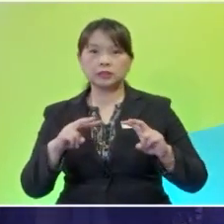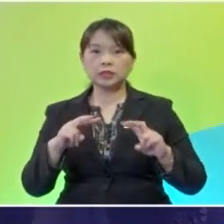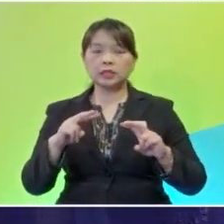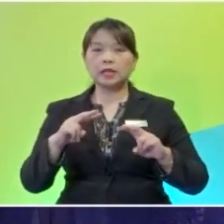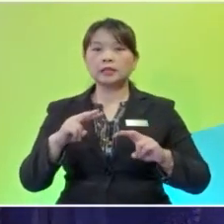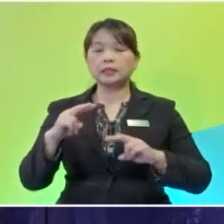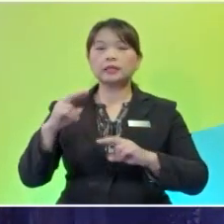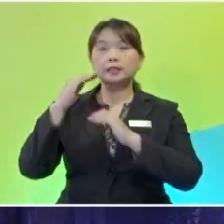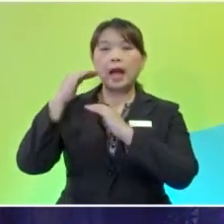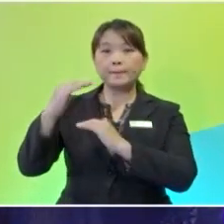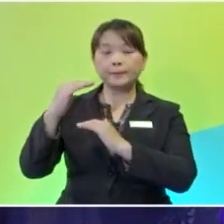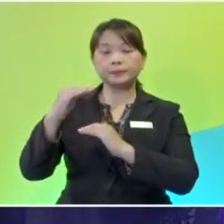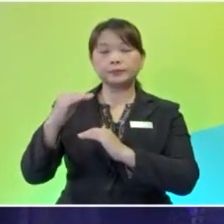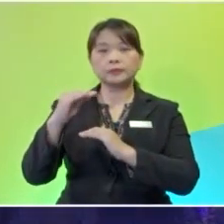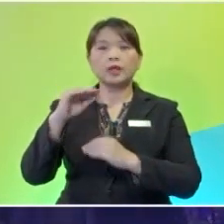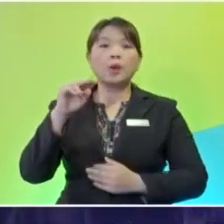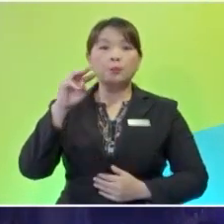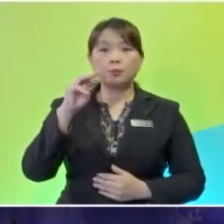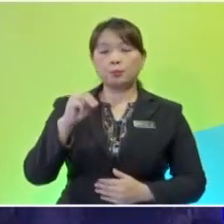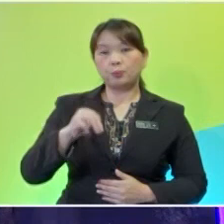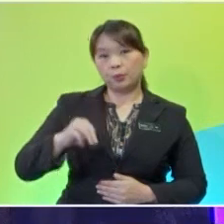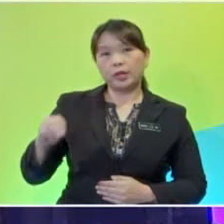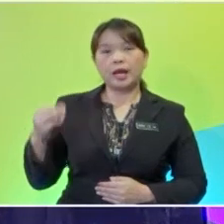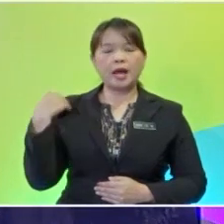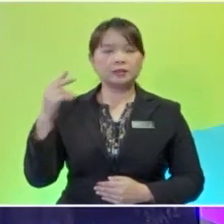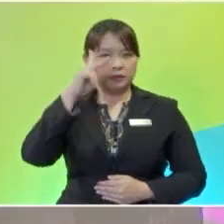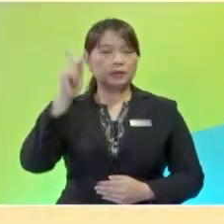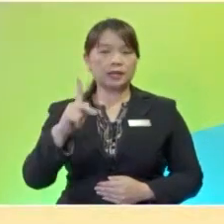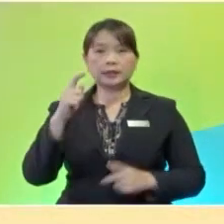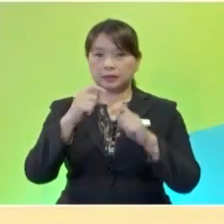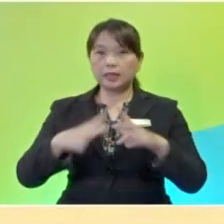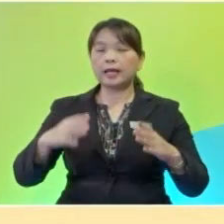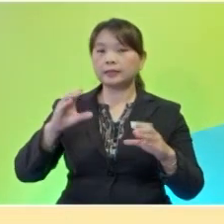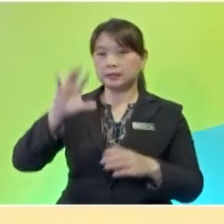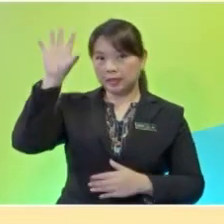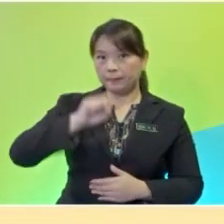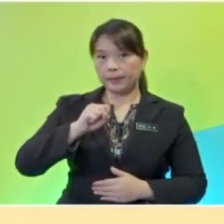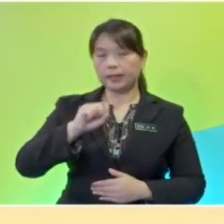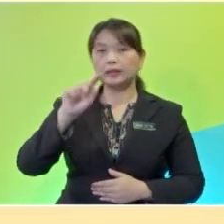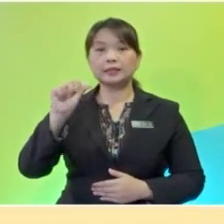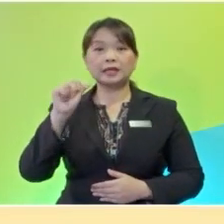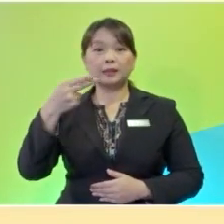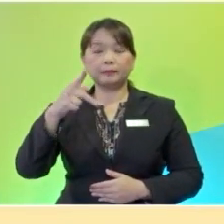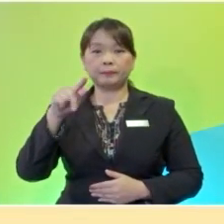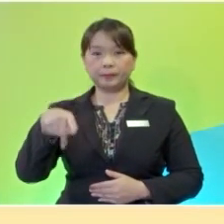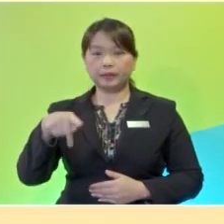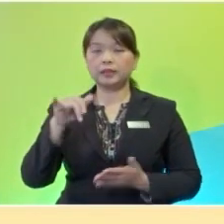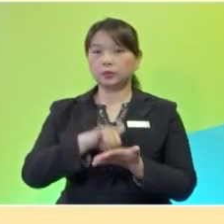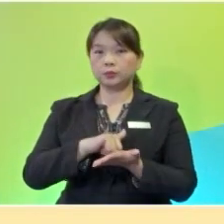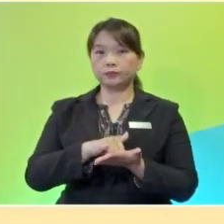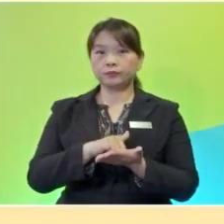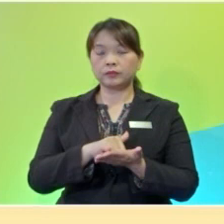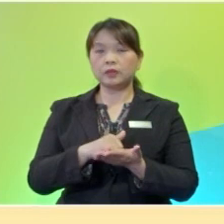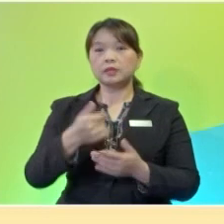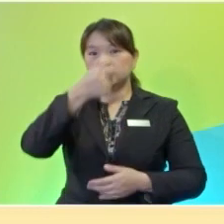习水平呢是否有没有达成呢，这个很重要。因为呢我们说的课堂评估呢是一个常